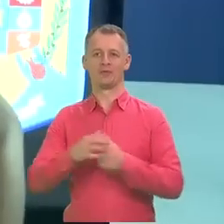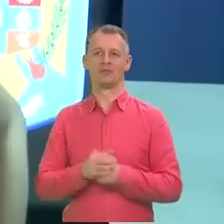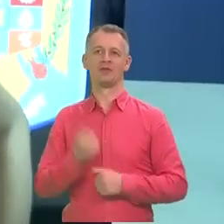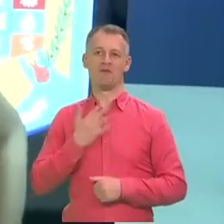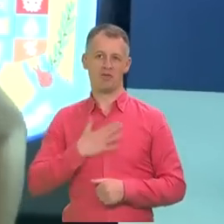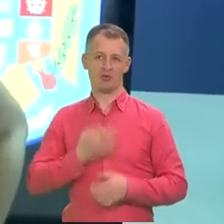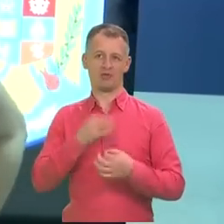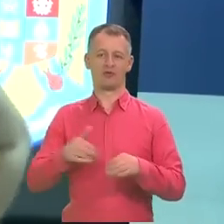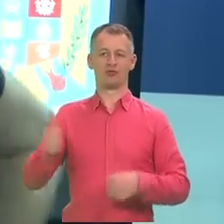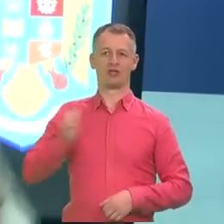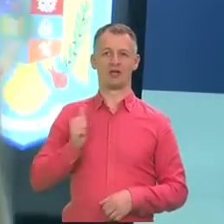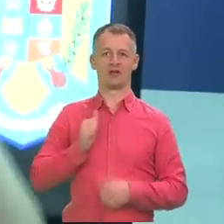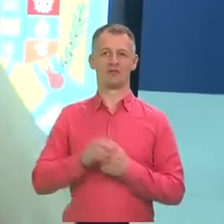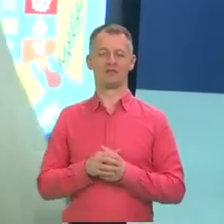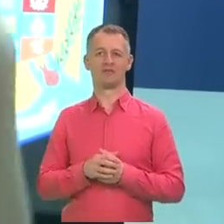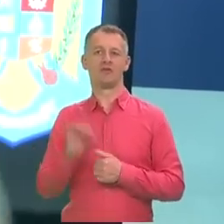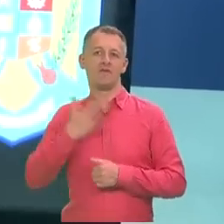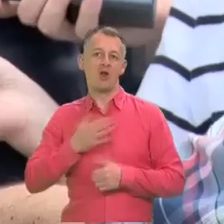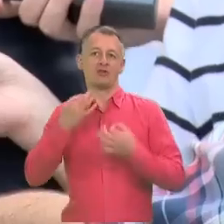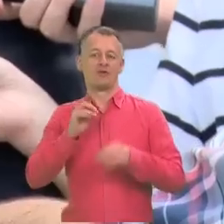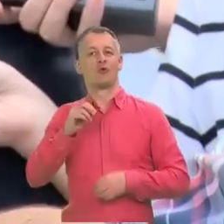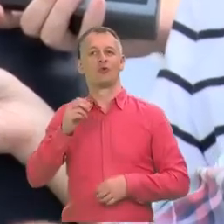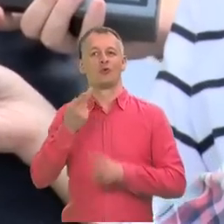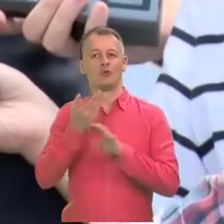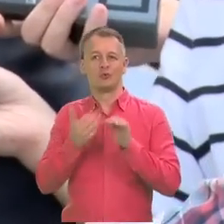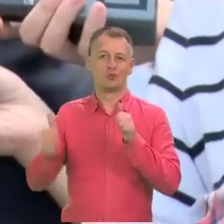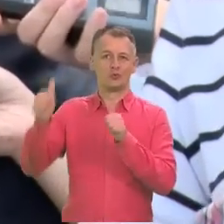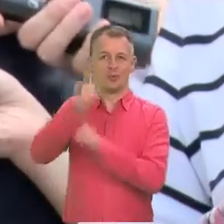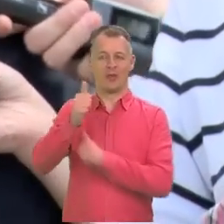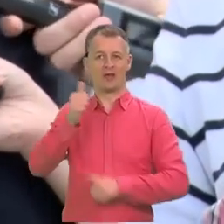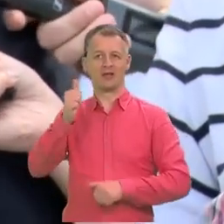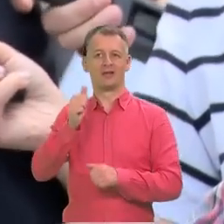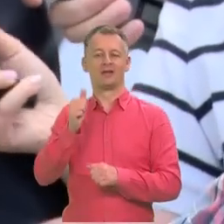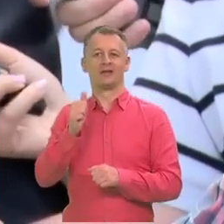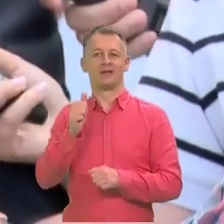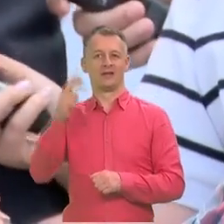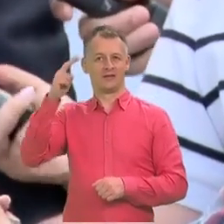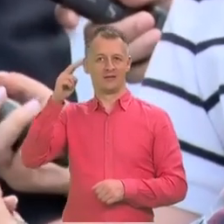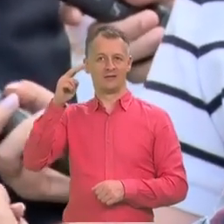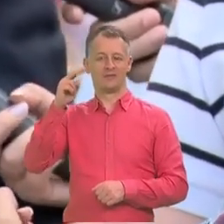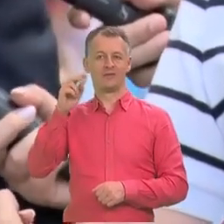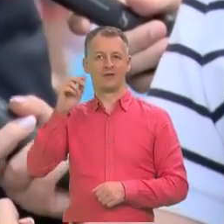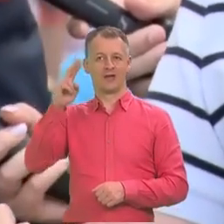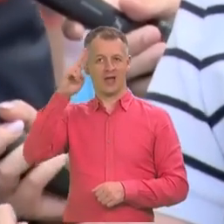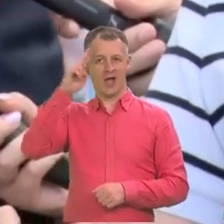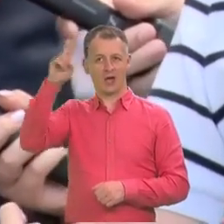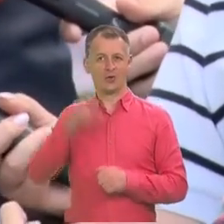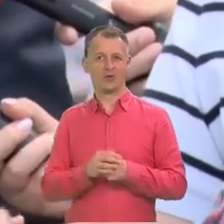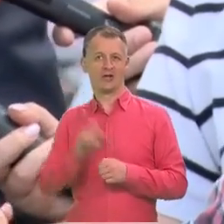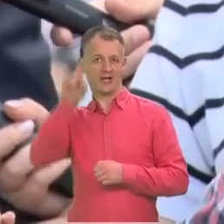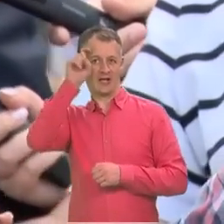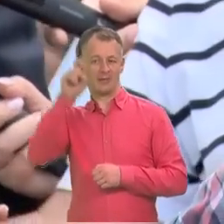jandarm. Aș fi un supereu. Și aș ajuta oamenii, ceea ce-mi place. Cred că ziua de astăzi, care tu